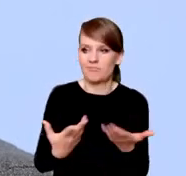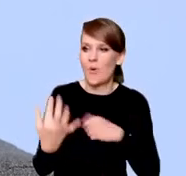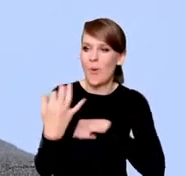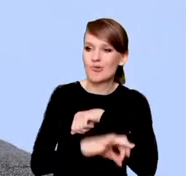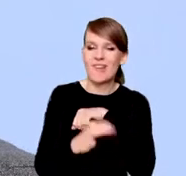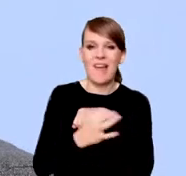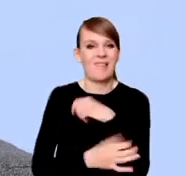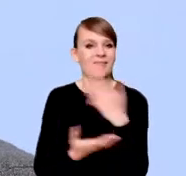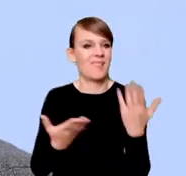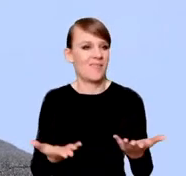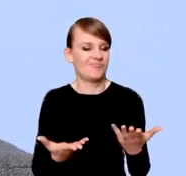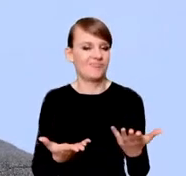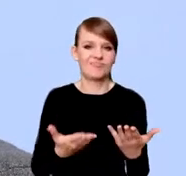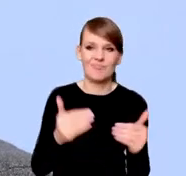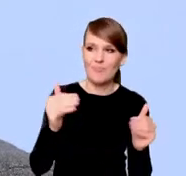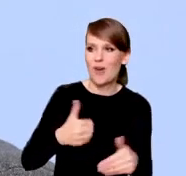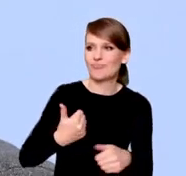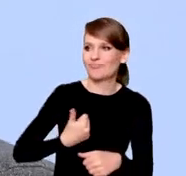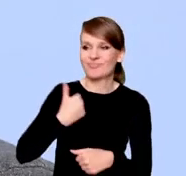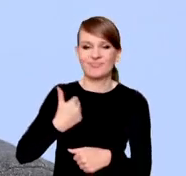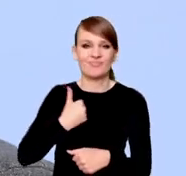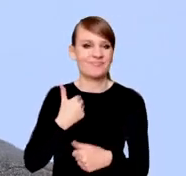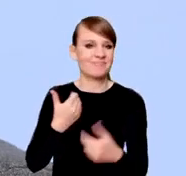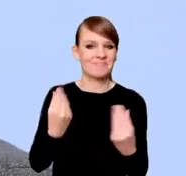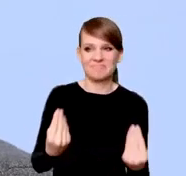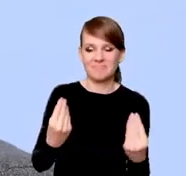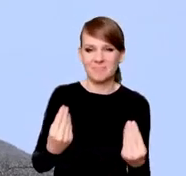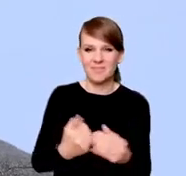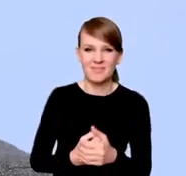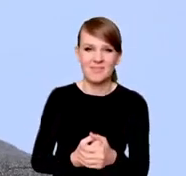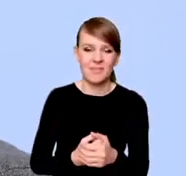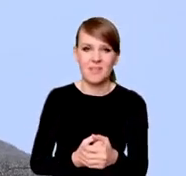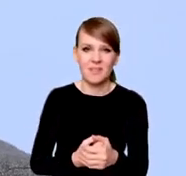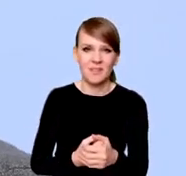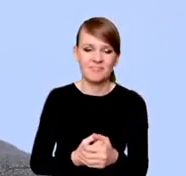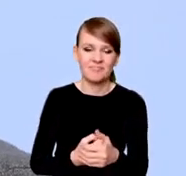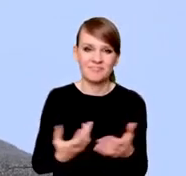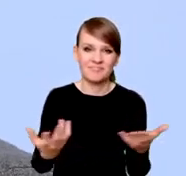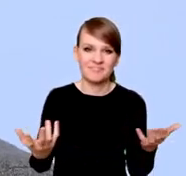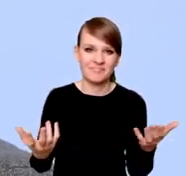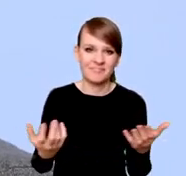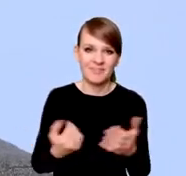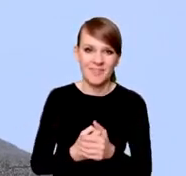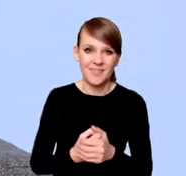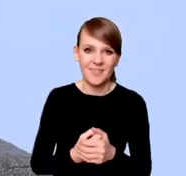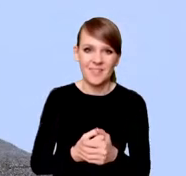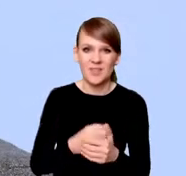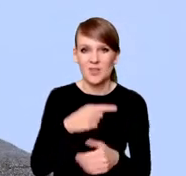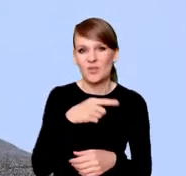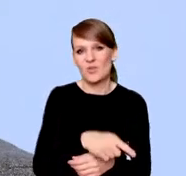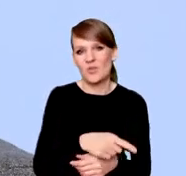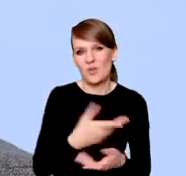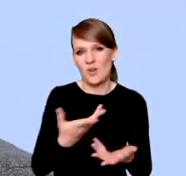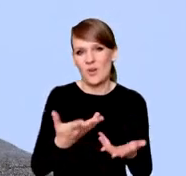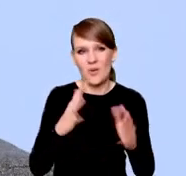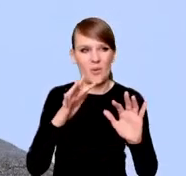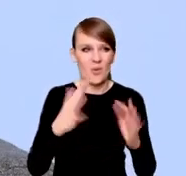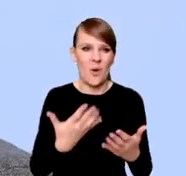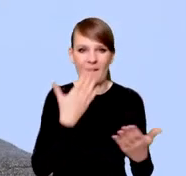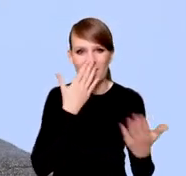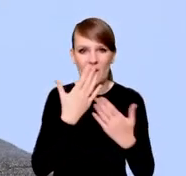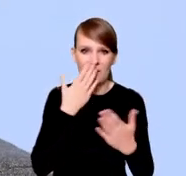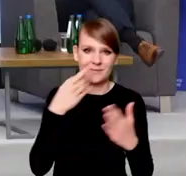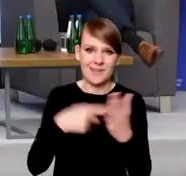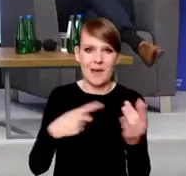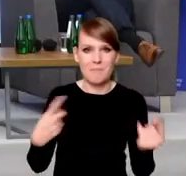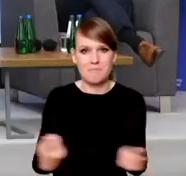z całym szacunkiem mamy kolejne narzędzie marketingu. Ale chyba nie o to nam